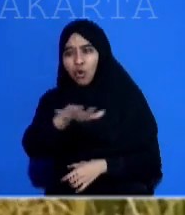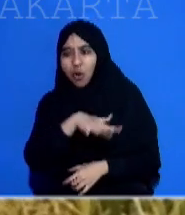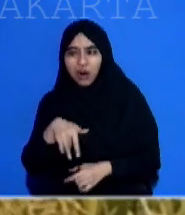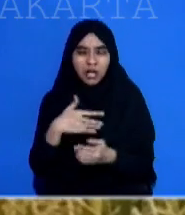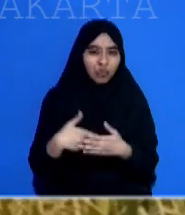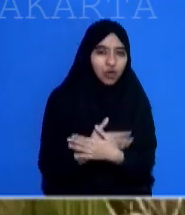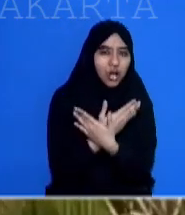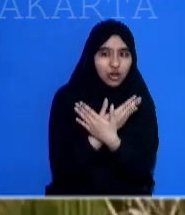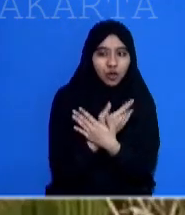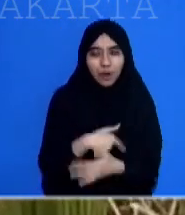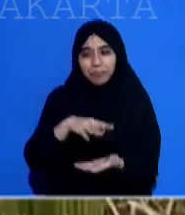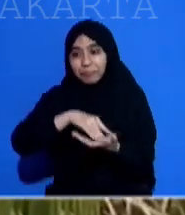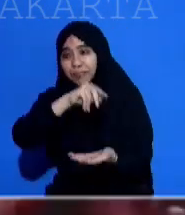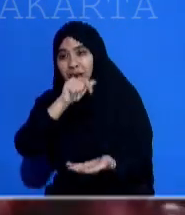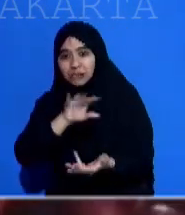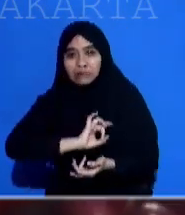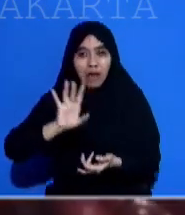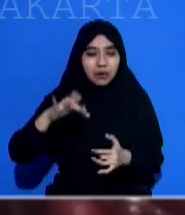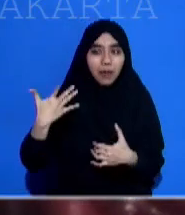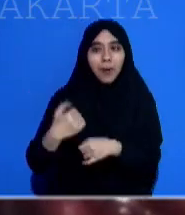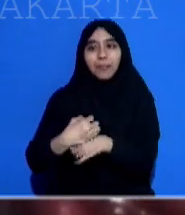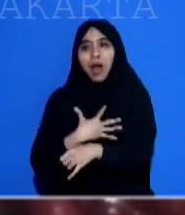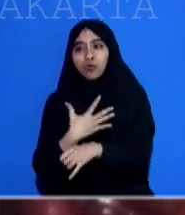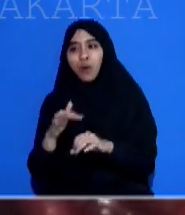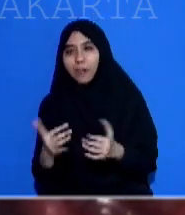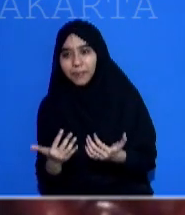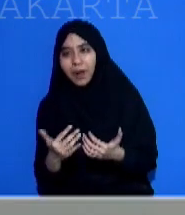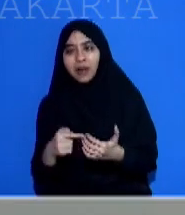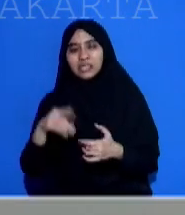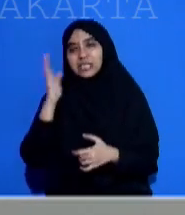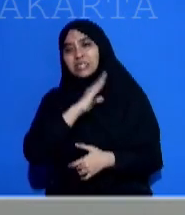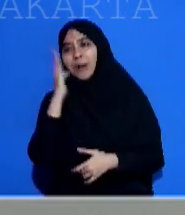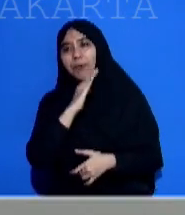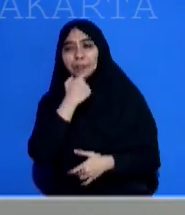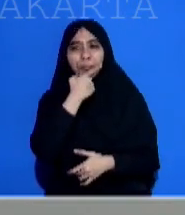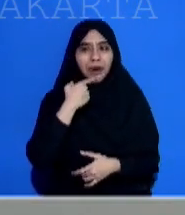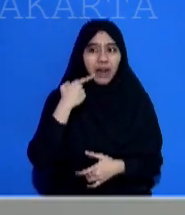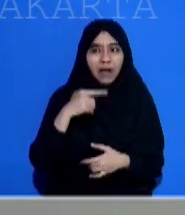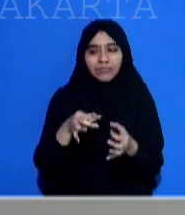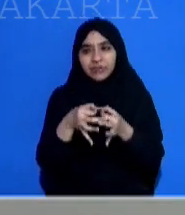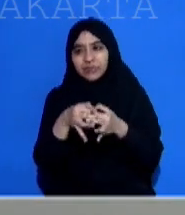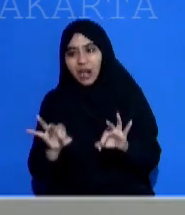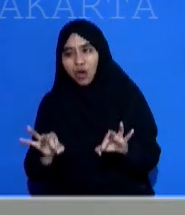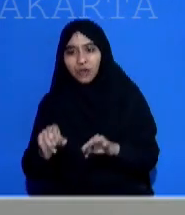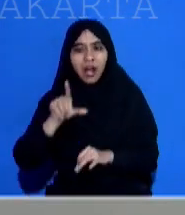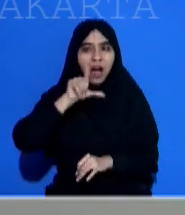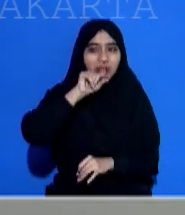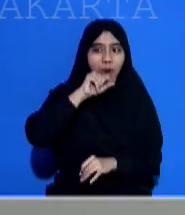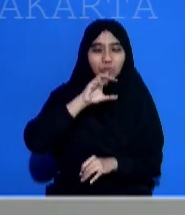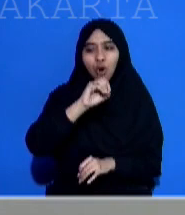Kidul selain beras komoditas lain yang memberi andil deflasi seperti cabai merah dan telur ayam ras masing-masing